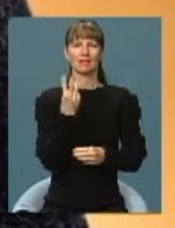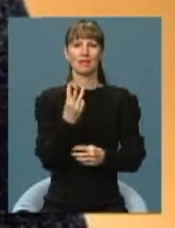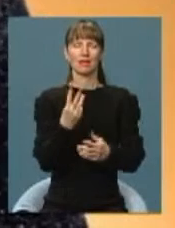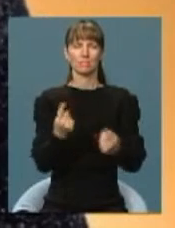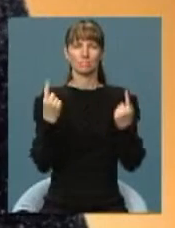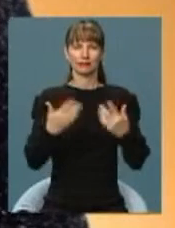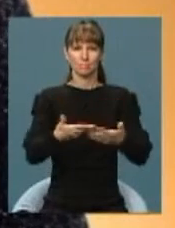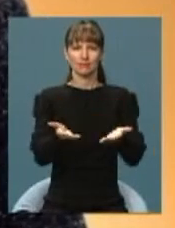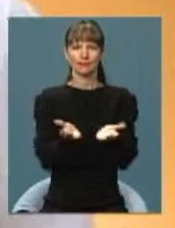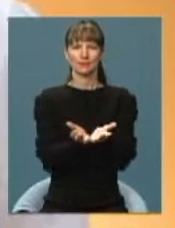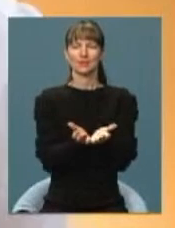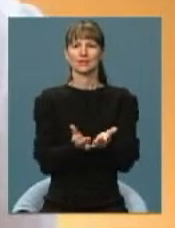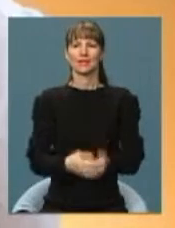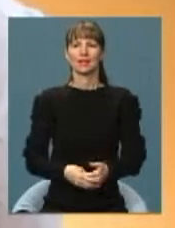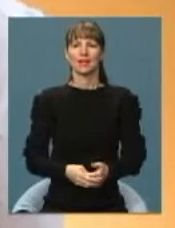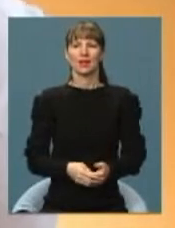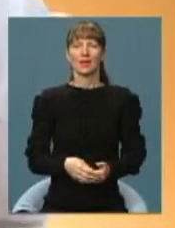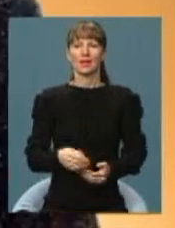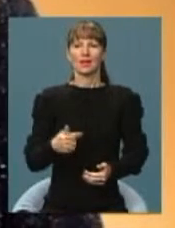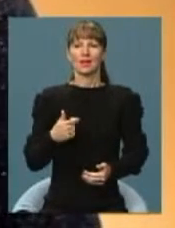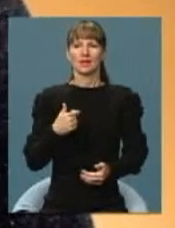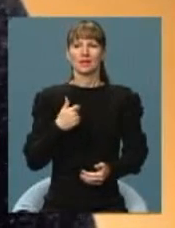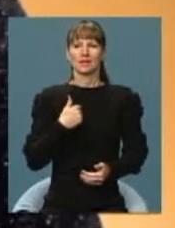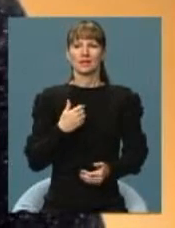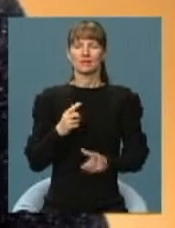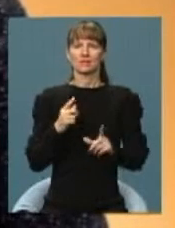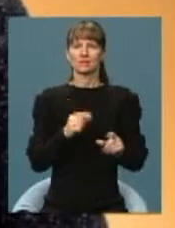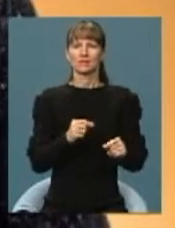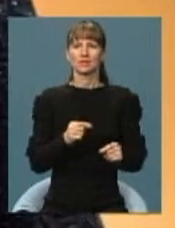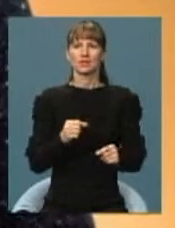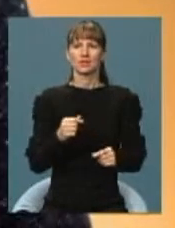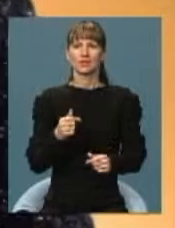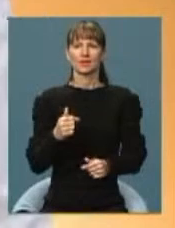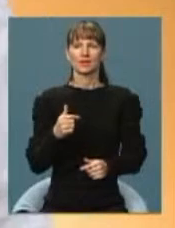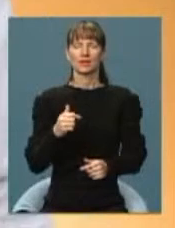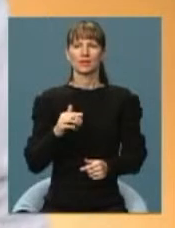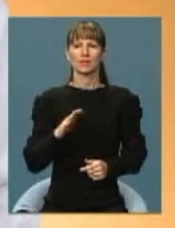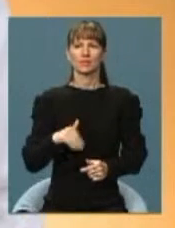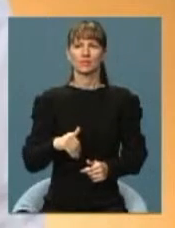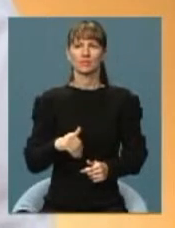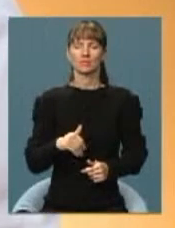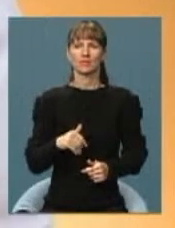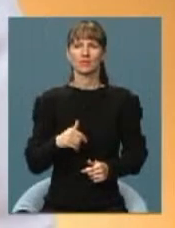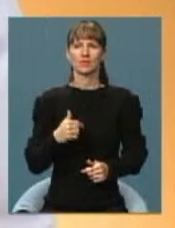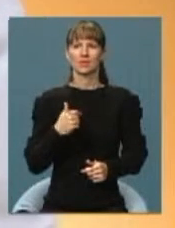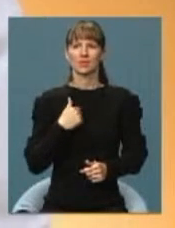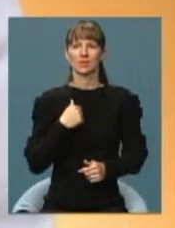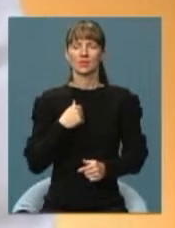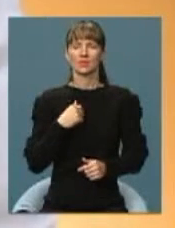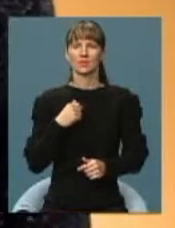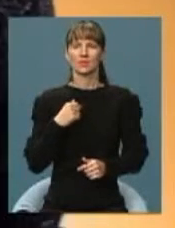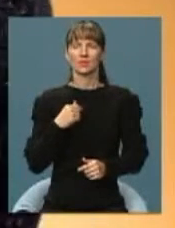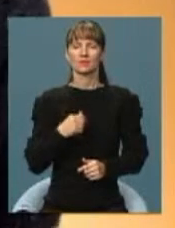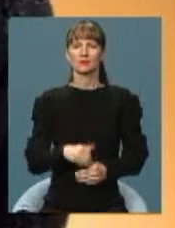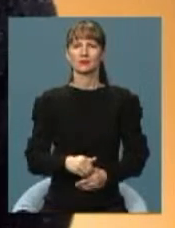порции посуды. Я не знаю, что Америка. Америка – это такой город. Я сразу не придумал этот